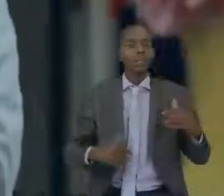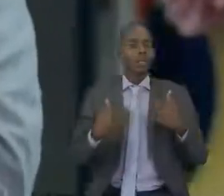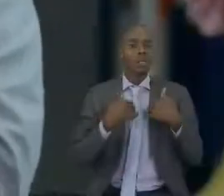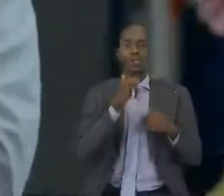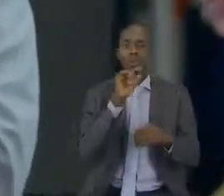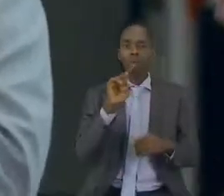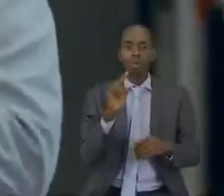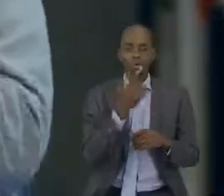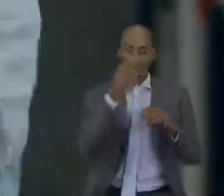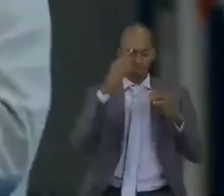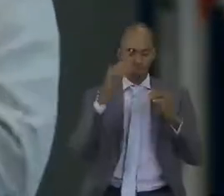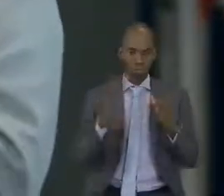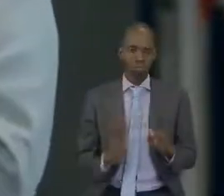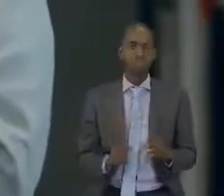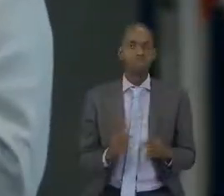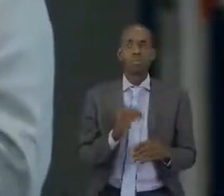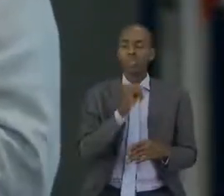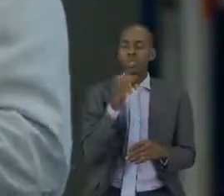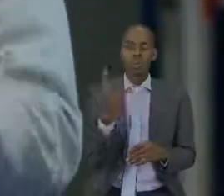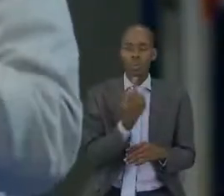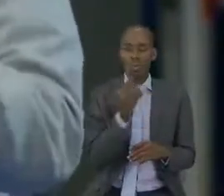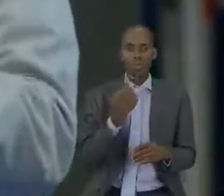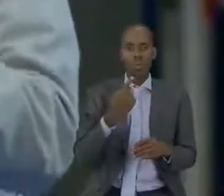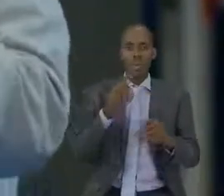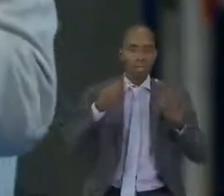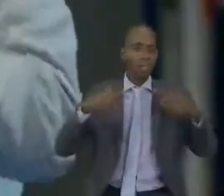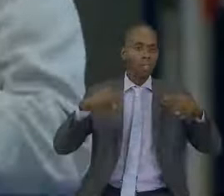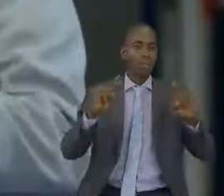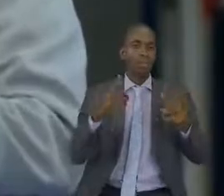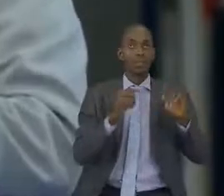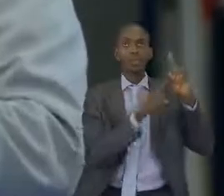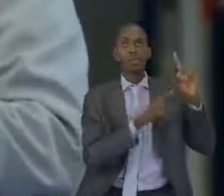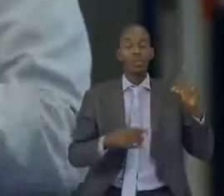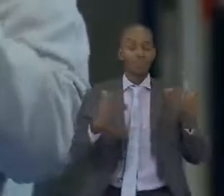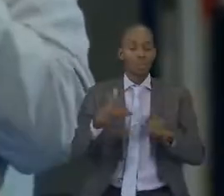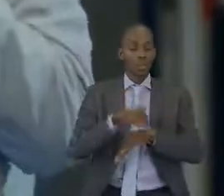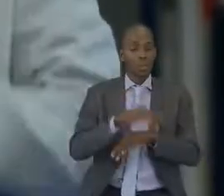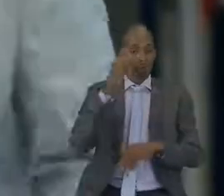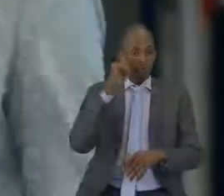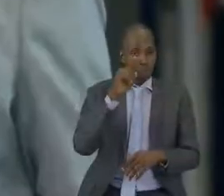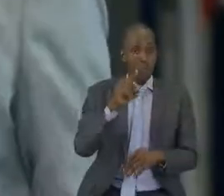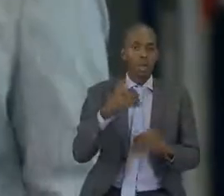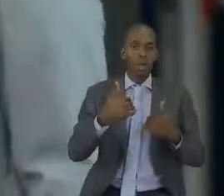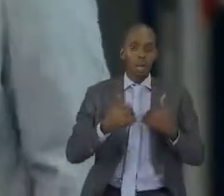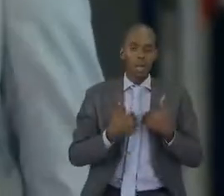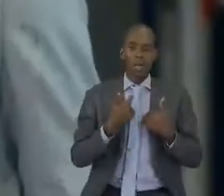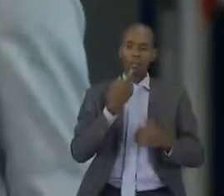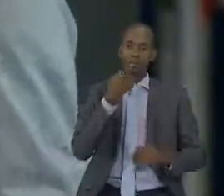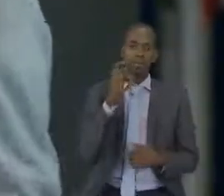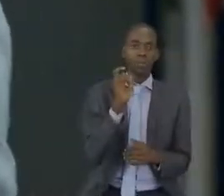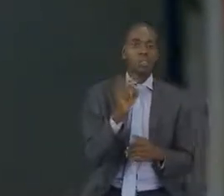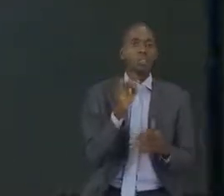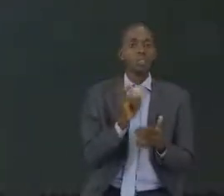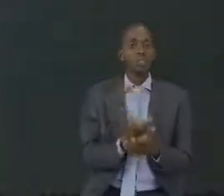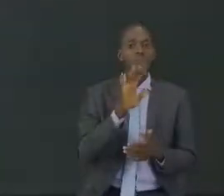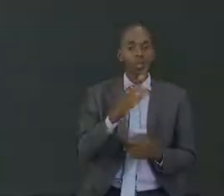décidé, non seulement qu'il a déclaré, mais le Seigneur ce soir, pour toi, a décrété qu'aujourd'hui est